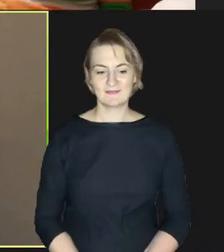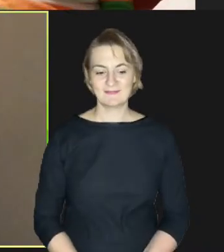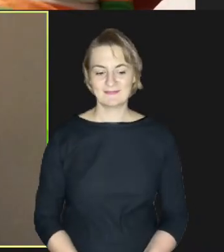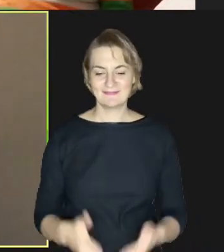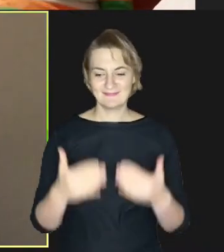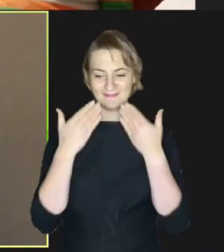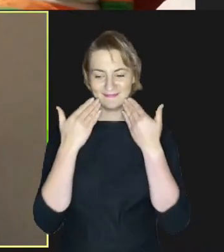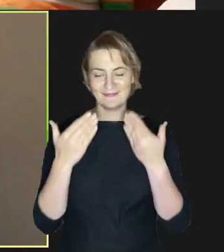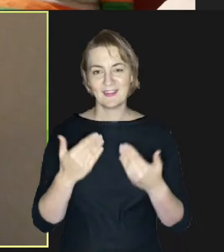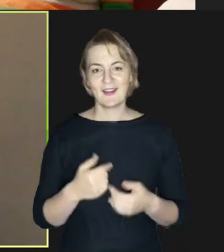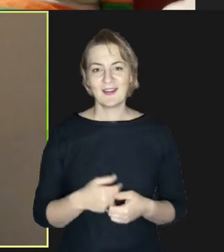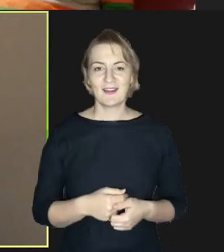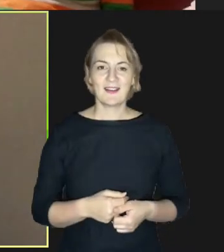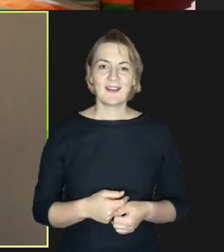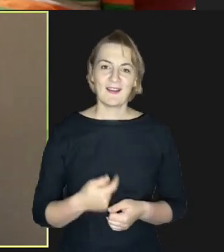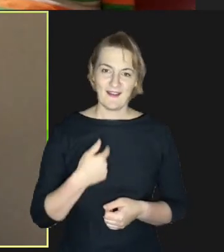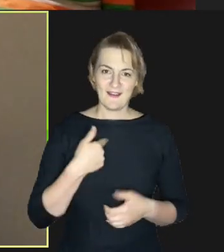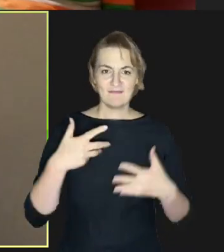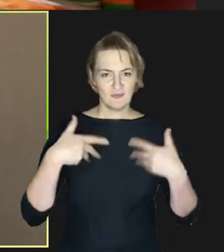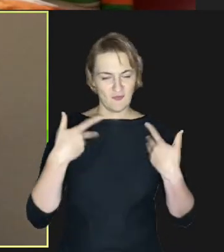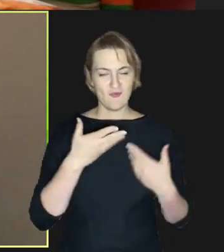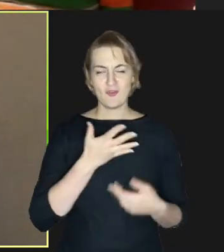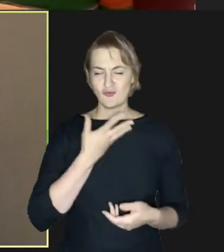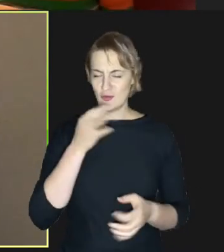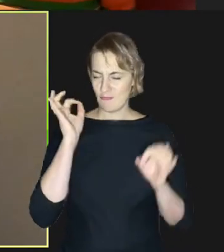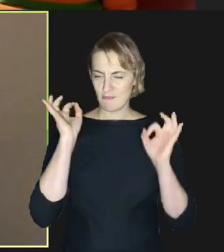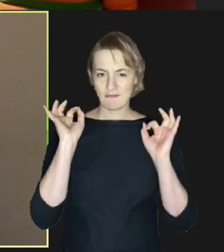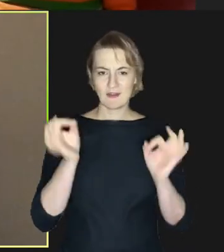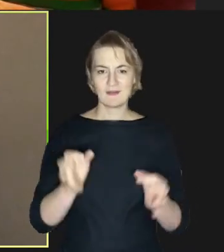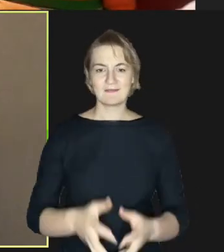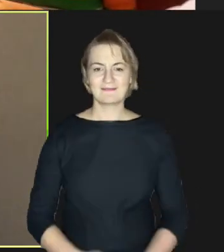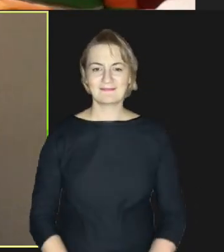Ja zdrowia czuję się bardzo dobrze.